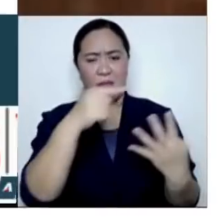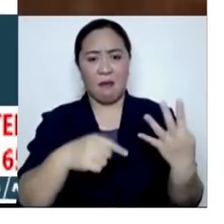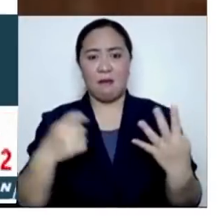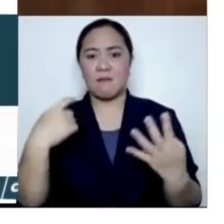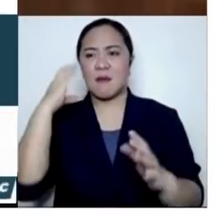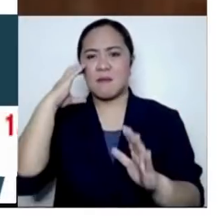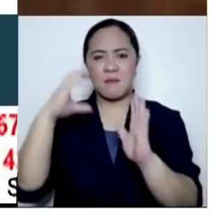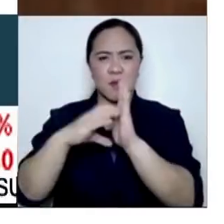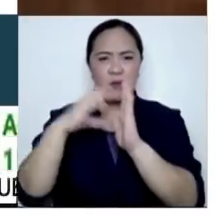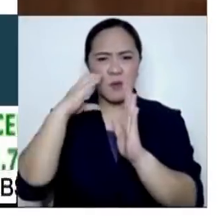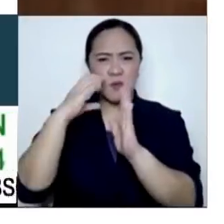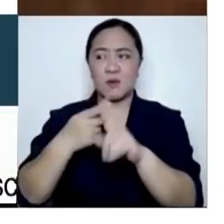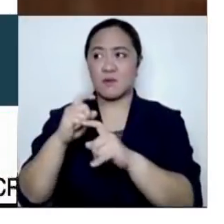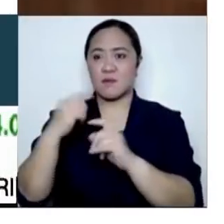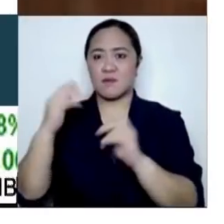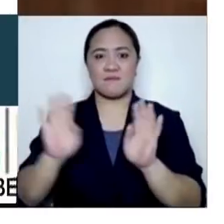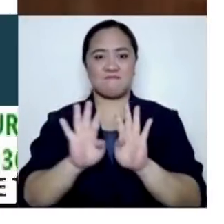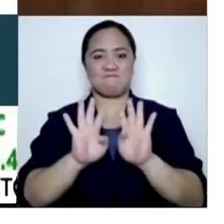Eh talagang